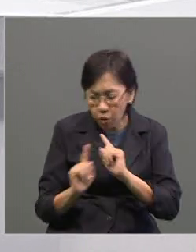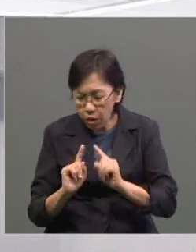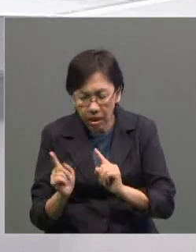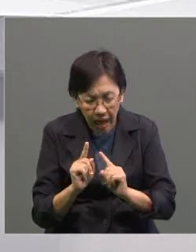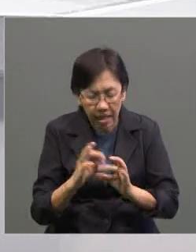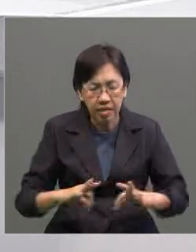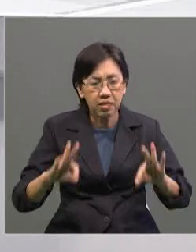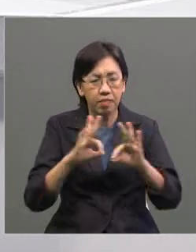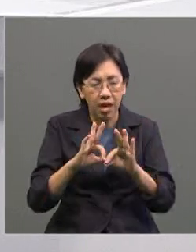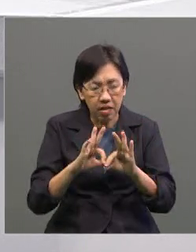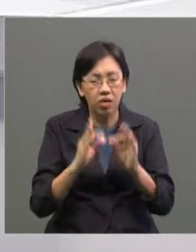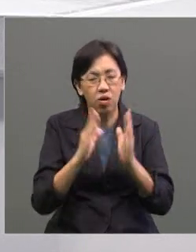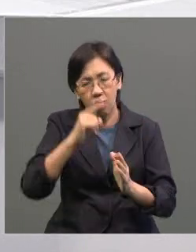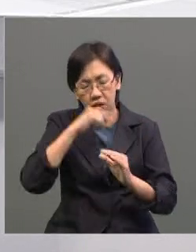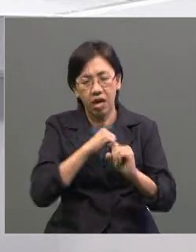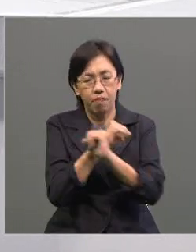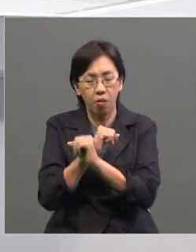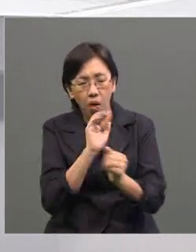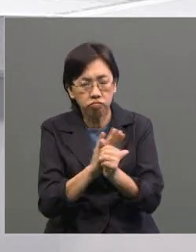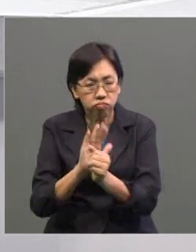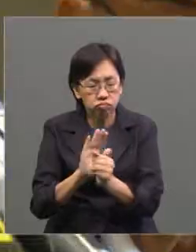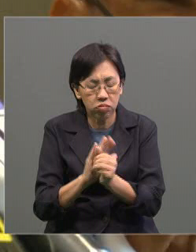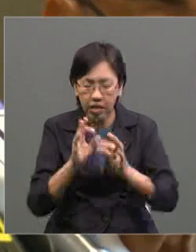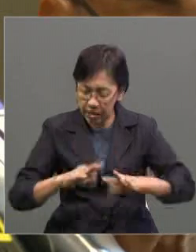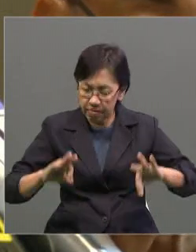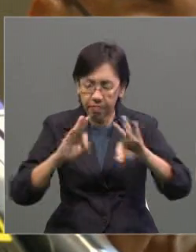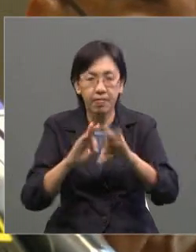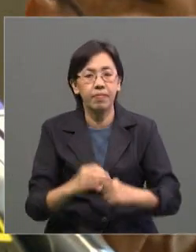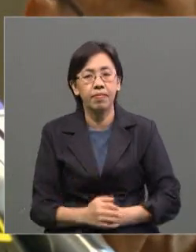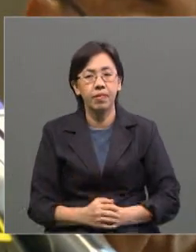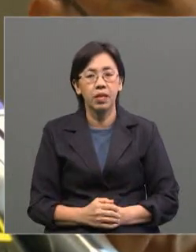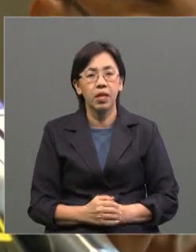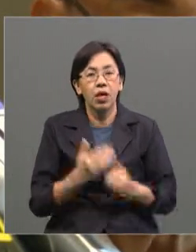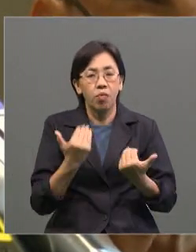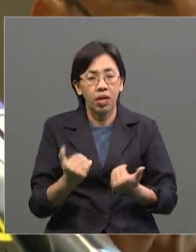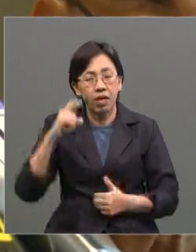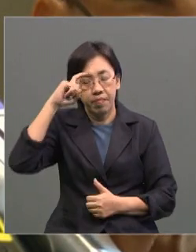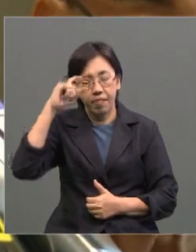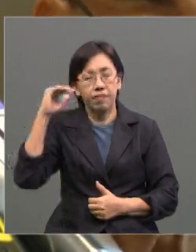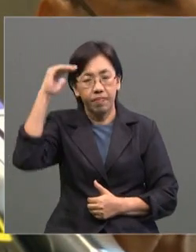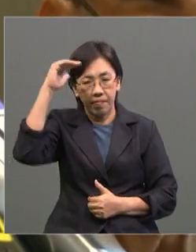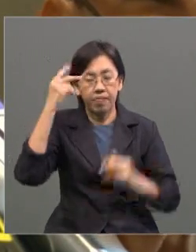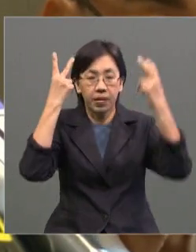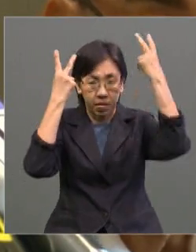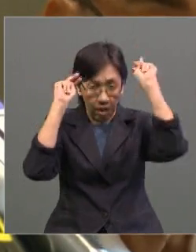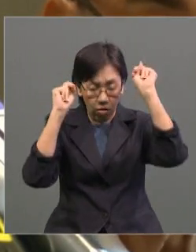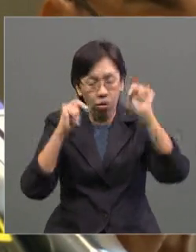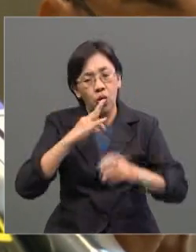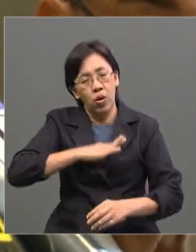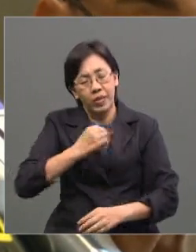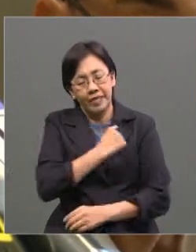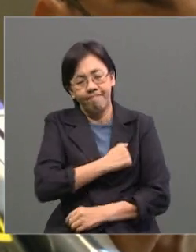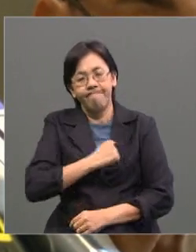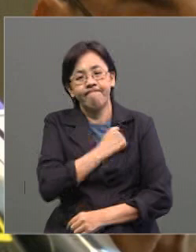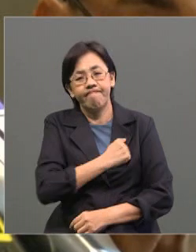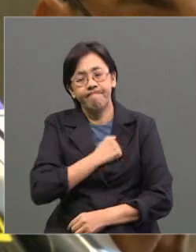ปกป้องคนไทยให้ได้รับความปลอดภัยมากที่สุดครับโดยวันนี้นายเศรษฐาทวีสินนายกรัฐมนตรีได้เปิดเผยว่ารู้สึกเสียใ